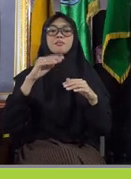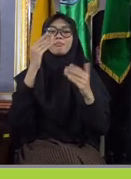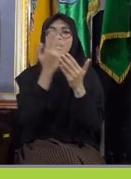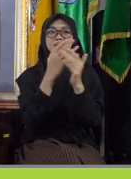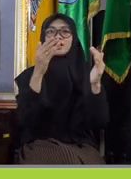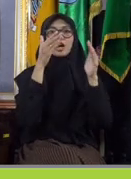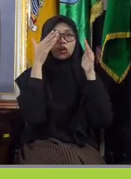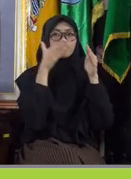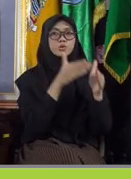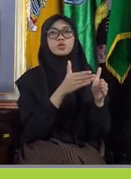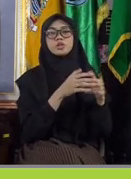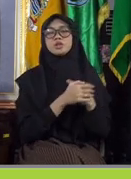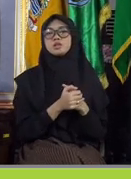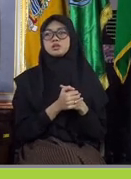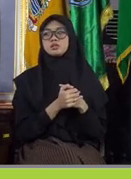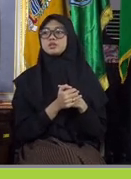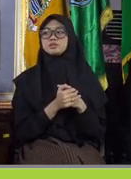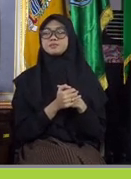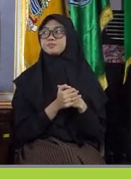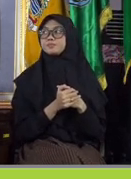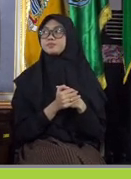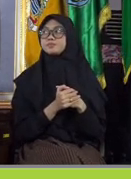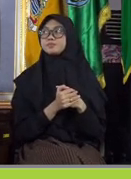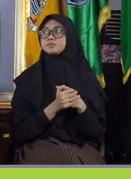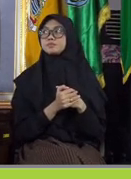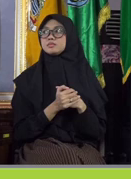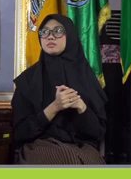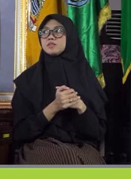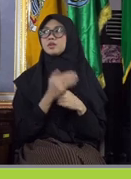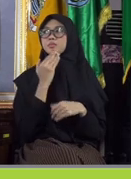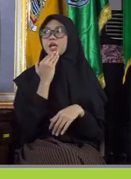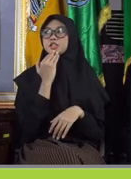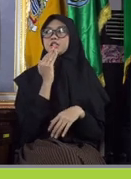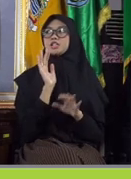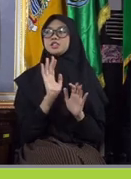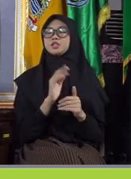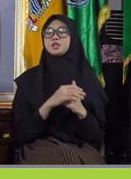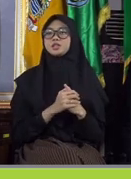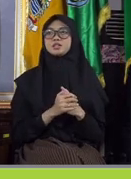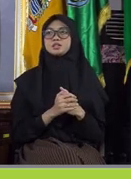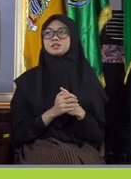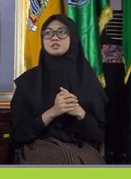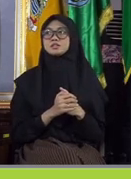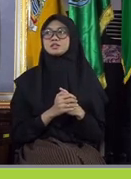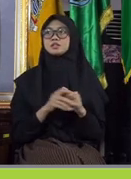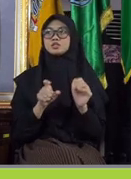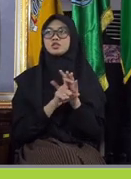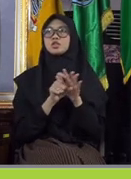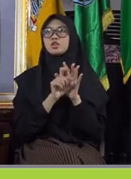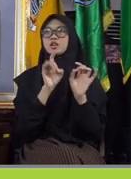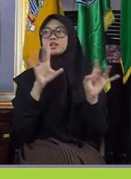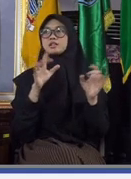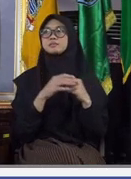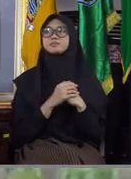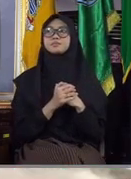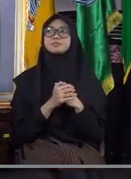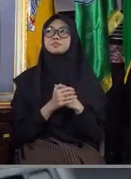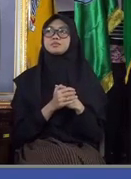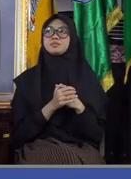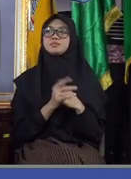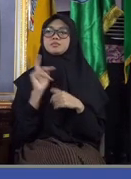disamping sebagian memang ymir Enggak biasa aja mainnya sudah seperti itu contoh lagi Berikutnya